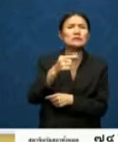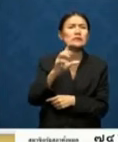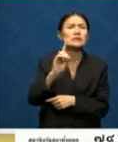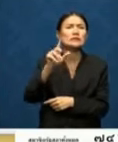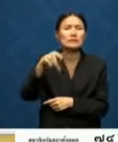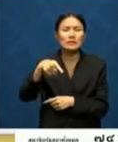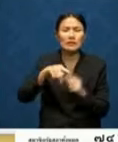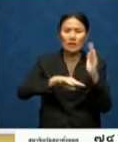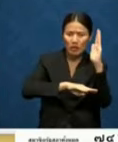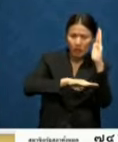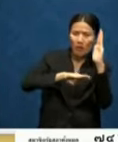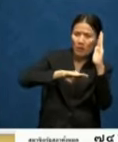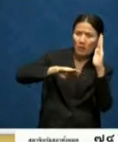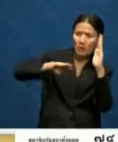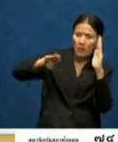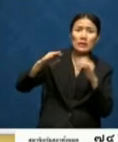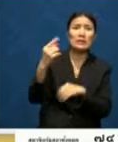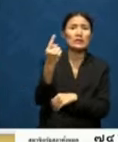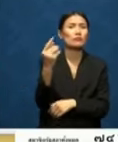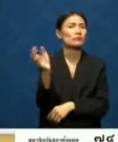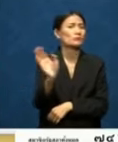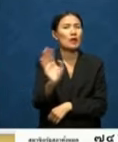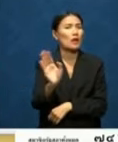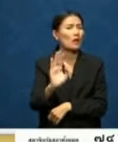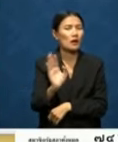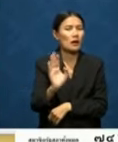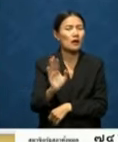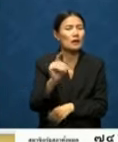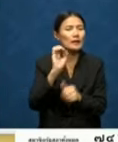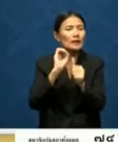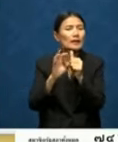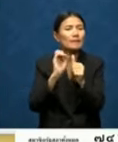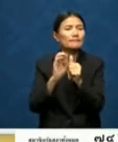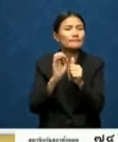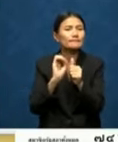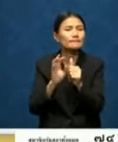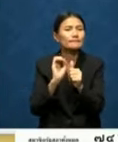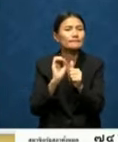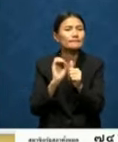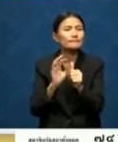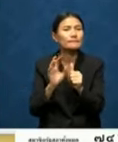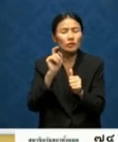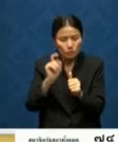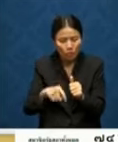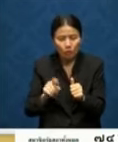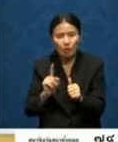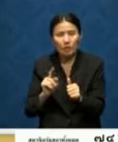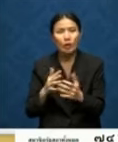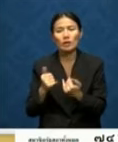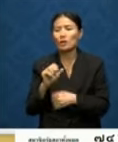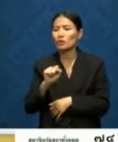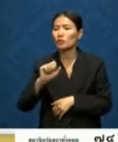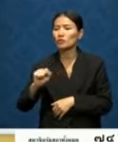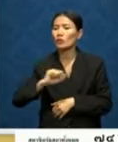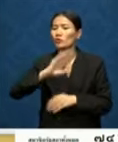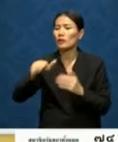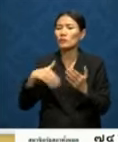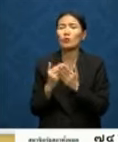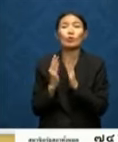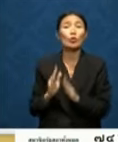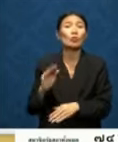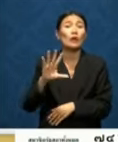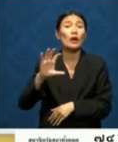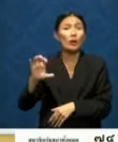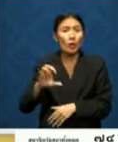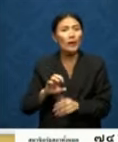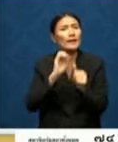เติบโตสร้างเศรษฐกิจในประเทศอย่างเดียวครับผมแนะนำท่านนายกนะครับรับฟังการอภิปรายของส.ส 500คนและ